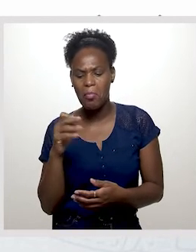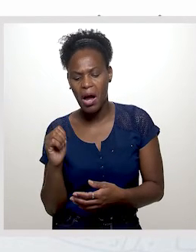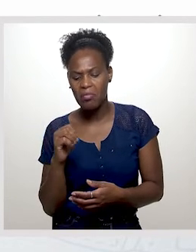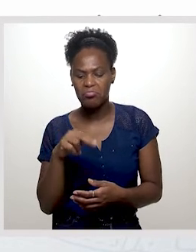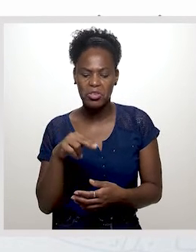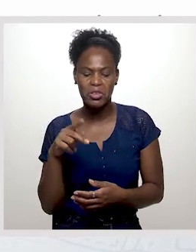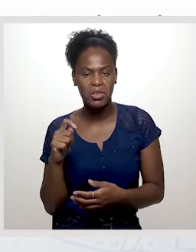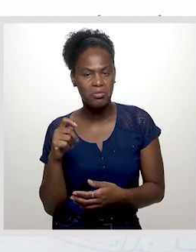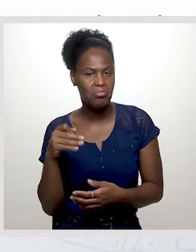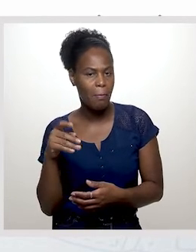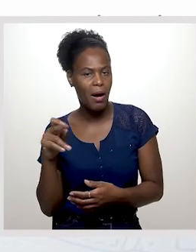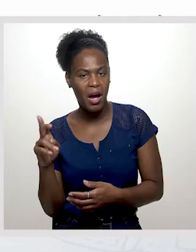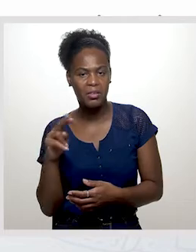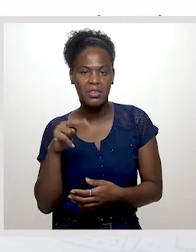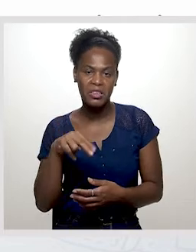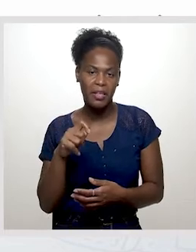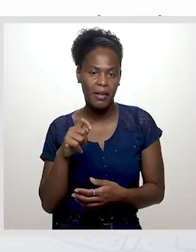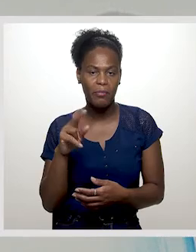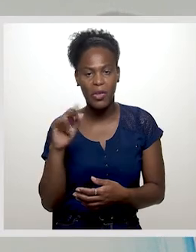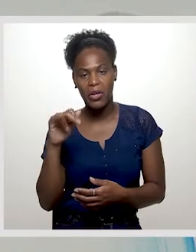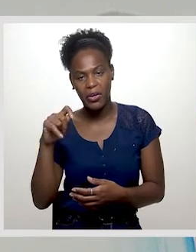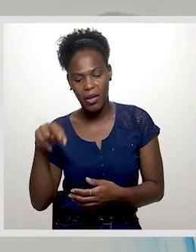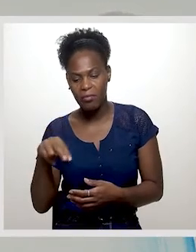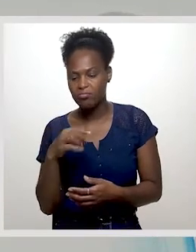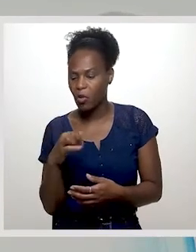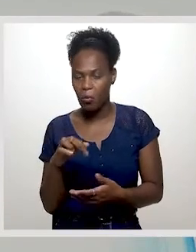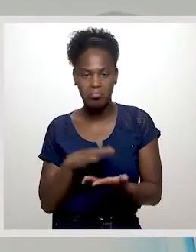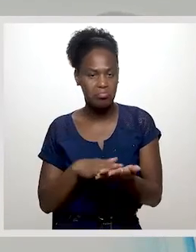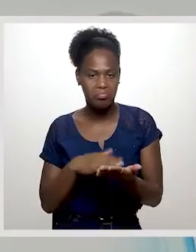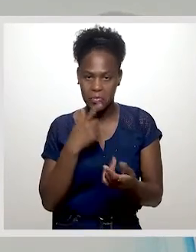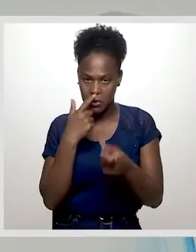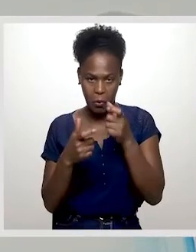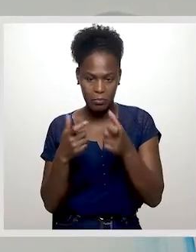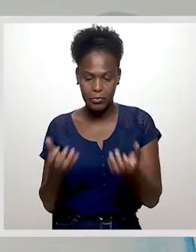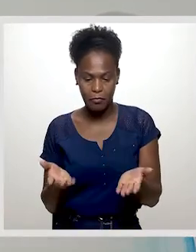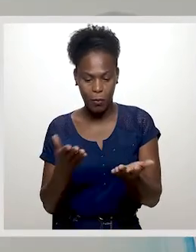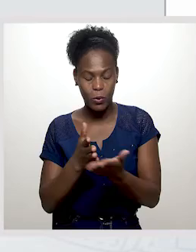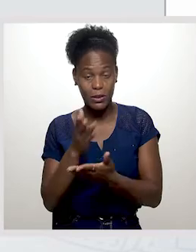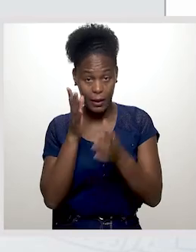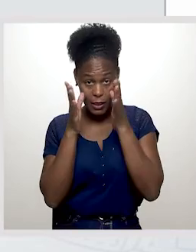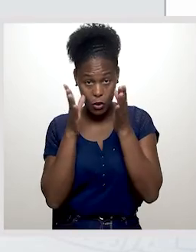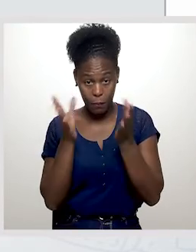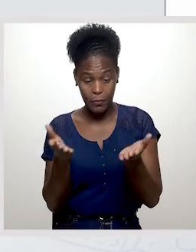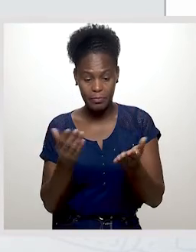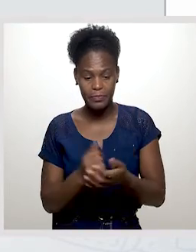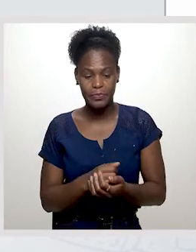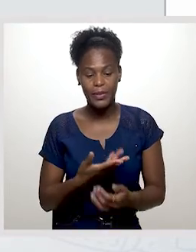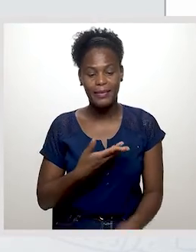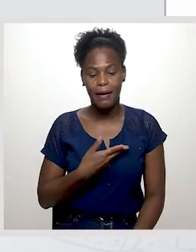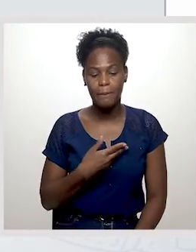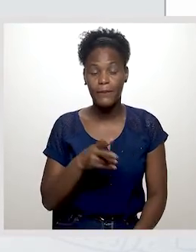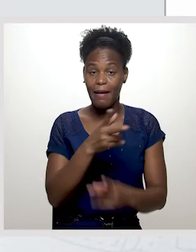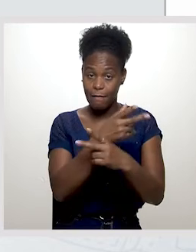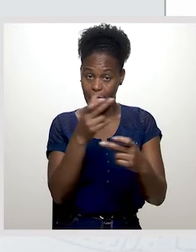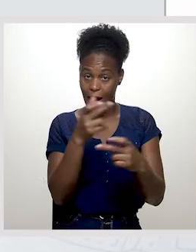ne personne. On va continuer. On y va. Fais attention. D. La